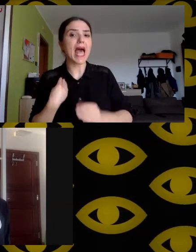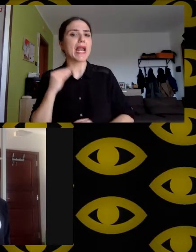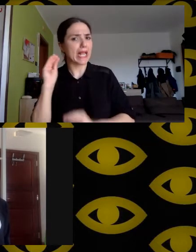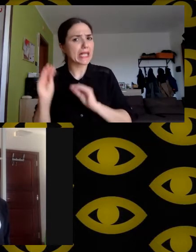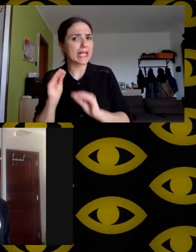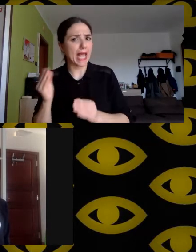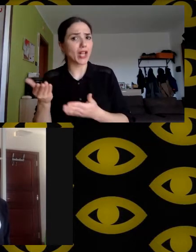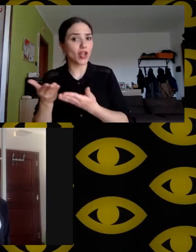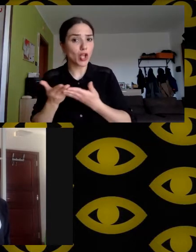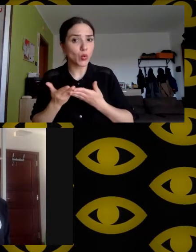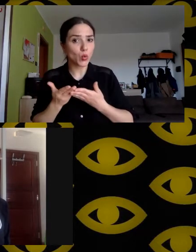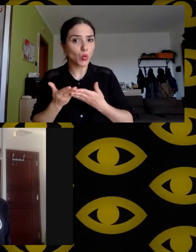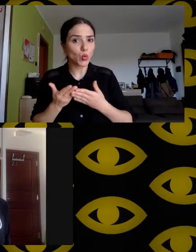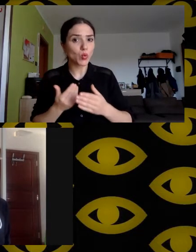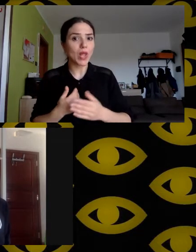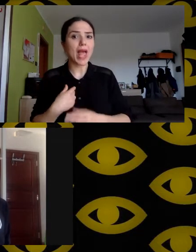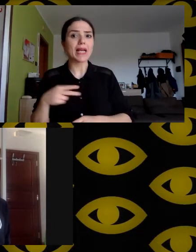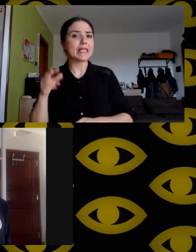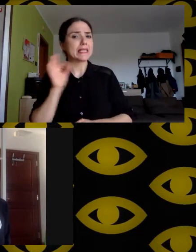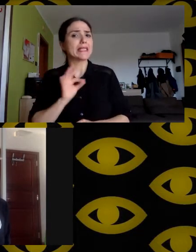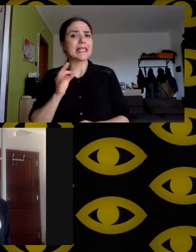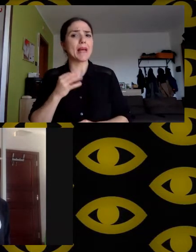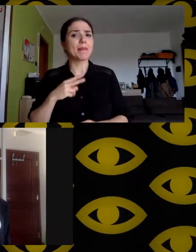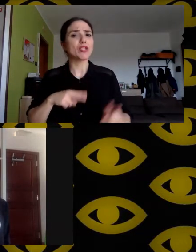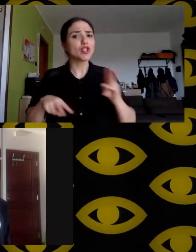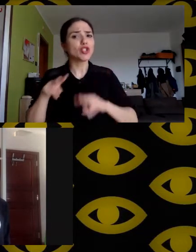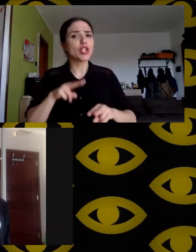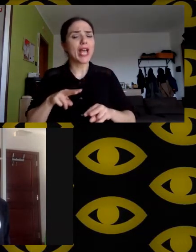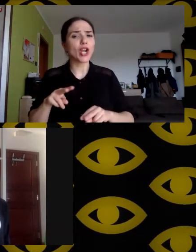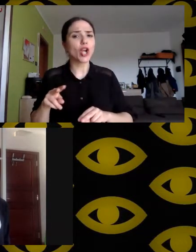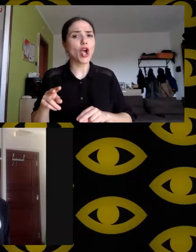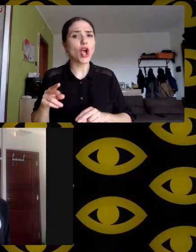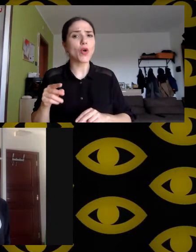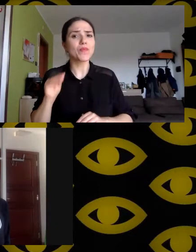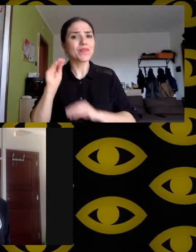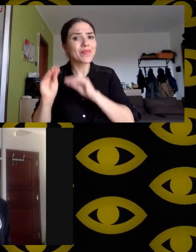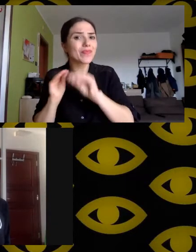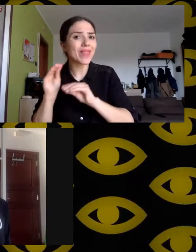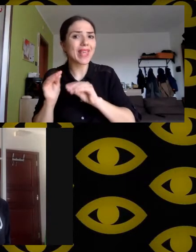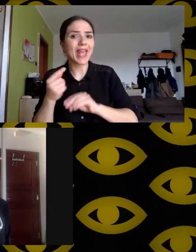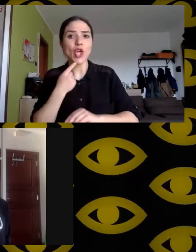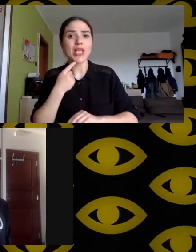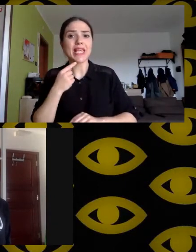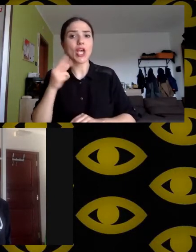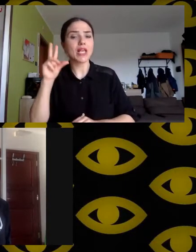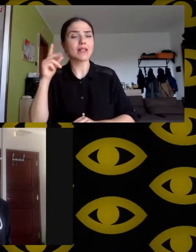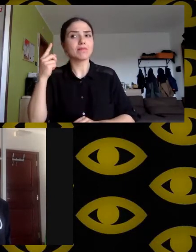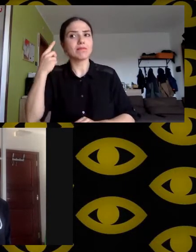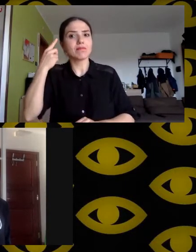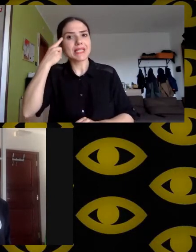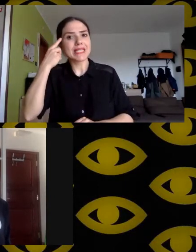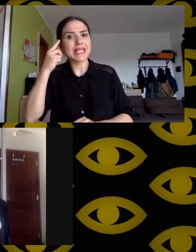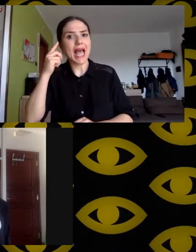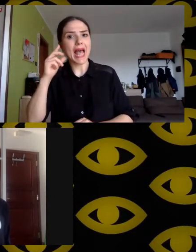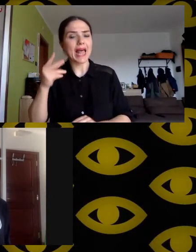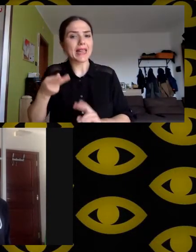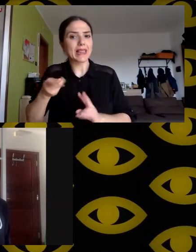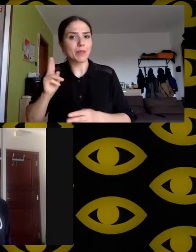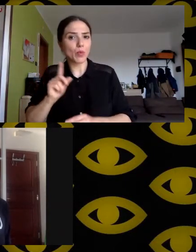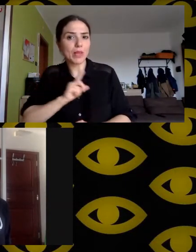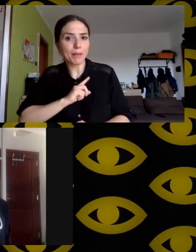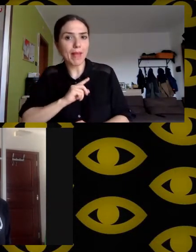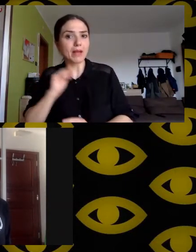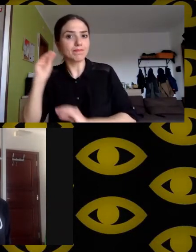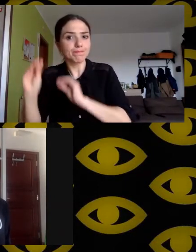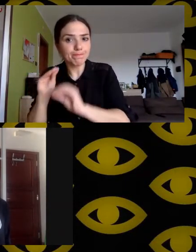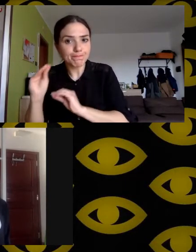ma mi piace arricchirmi sempre. Quindi le persone che sanno più di me, io le ascolto e faccio i loro commenti,